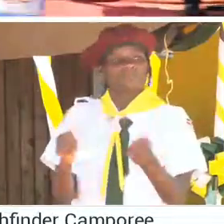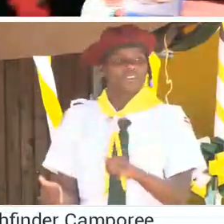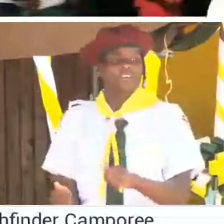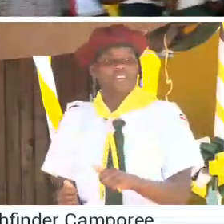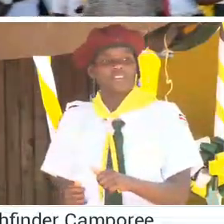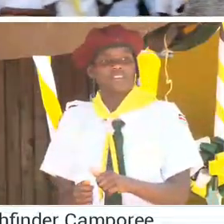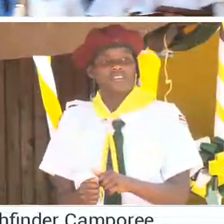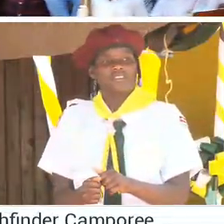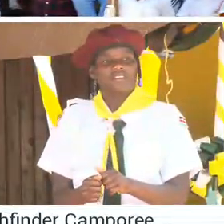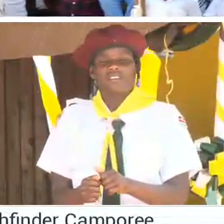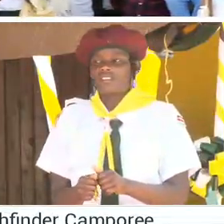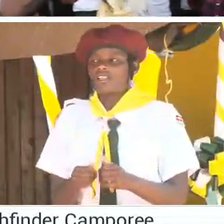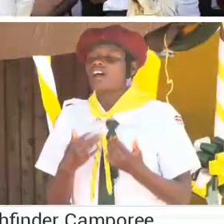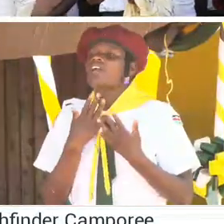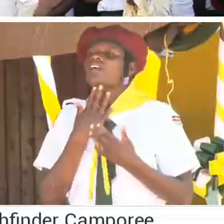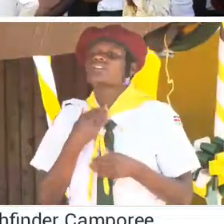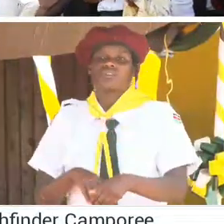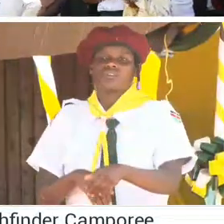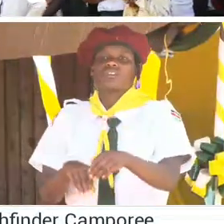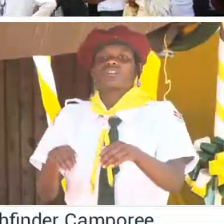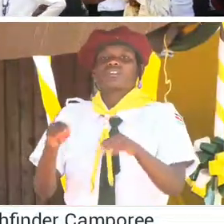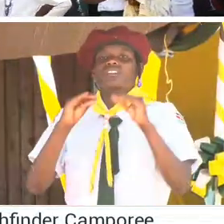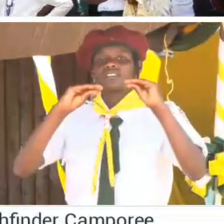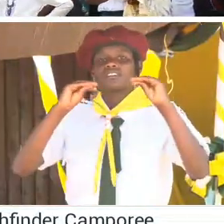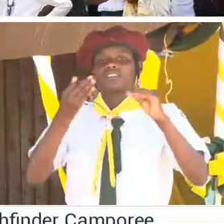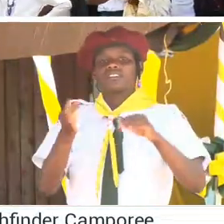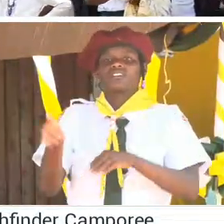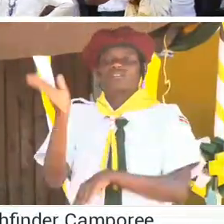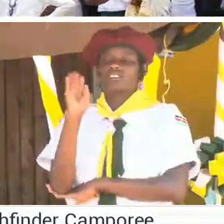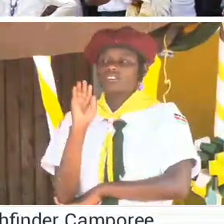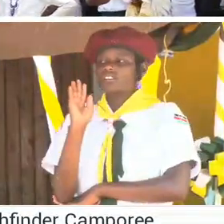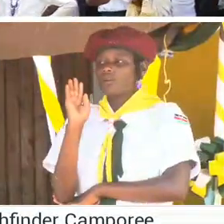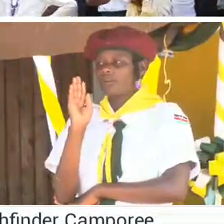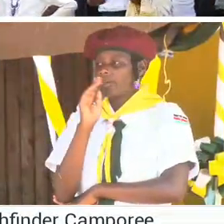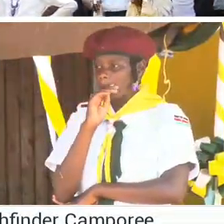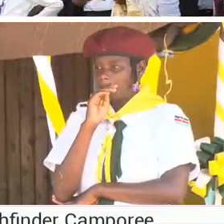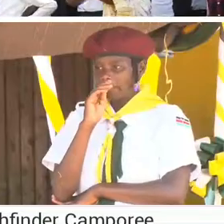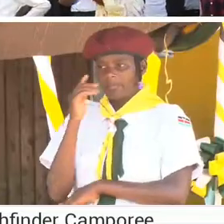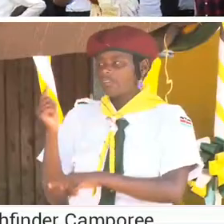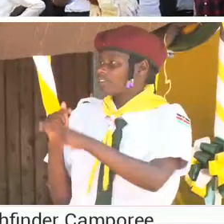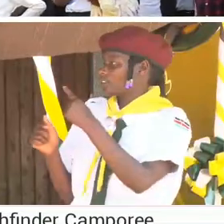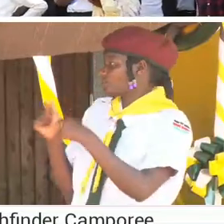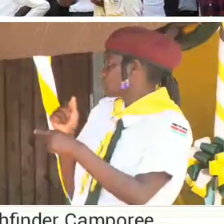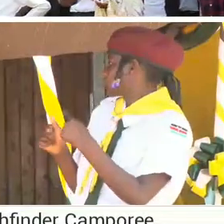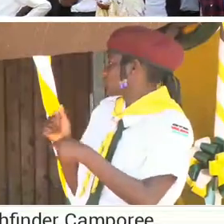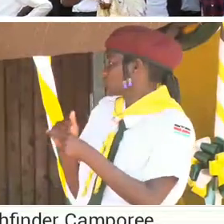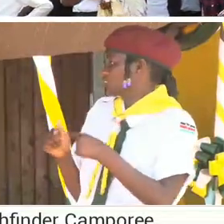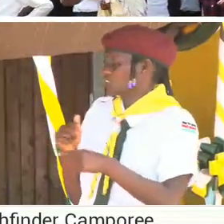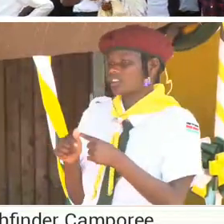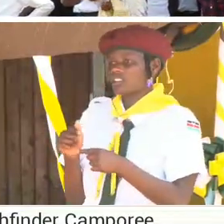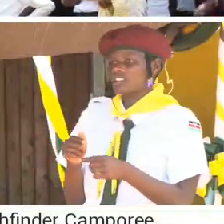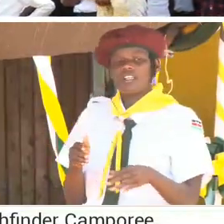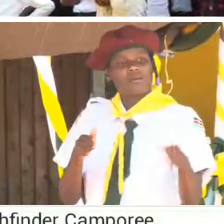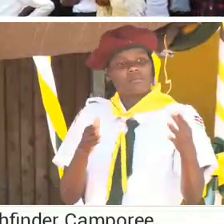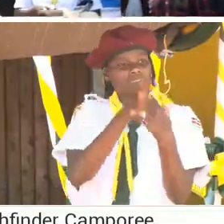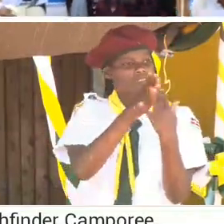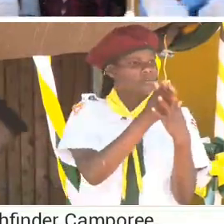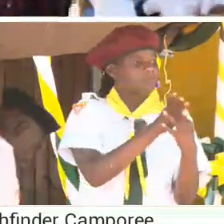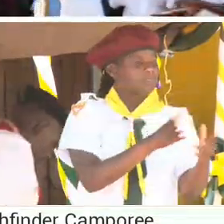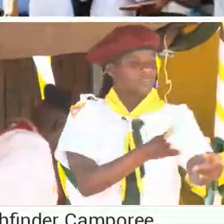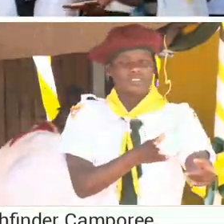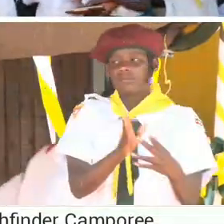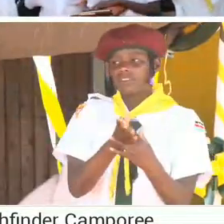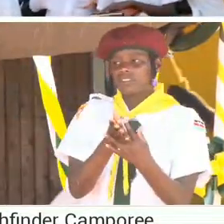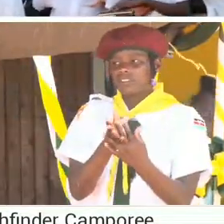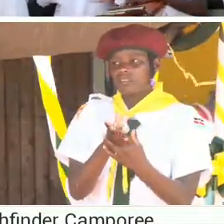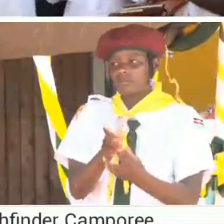nisikie maagizo ya Bwana, niyafuate kwa bidii ili nisikwepe hizo laana. Wewe njoo hapa katikati. Hapa katikati. Na